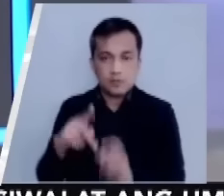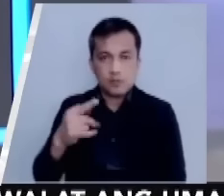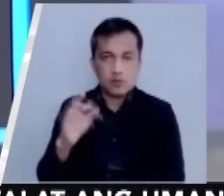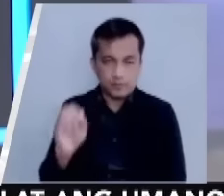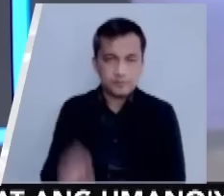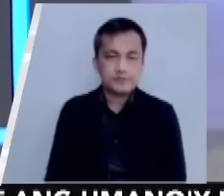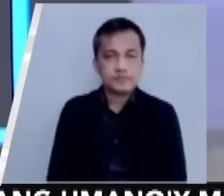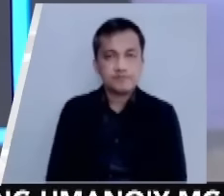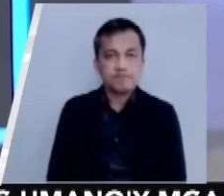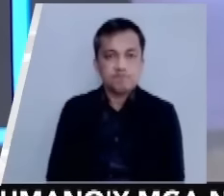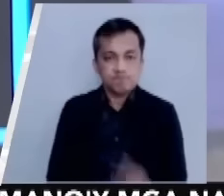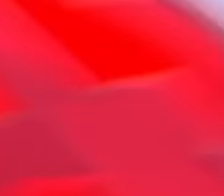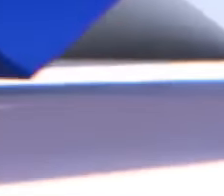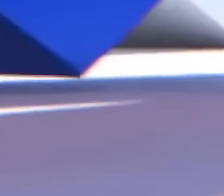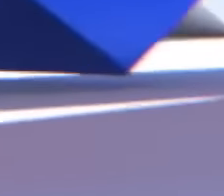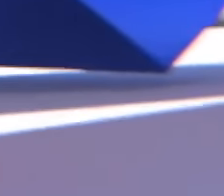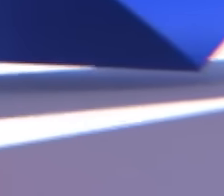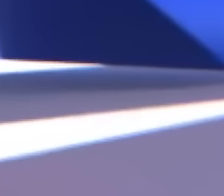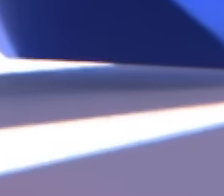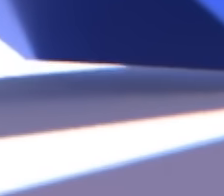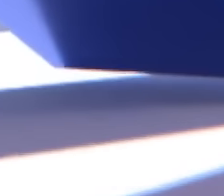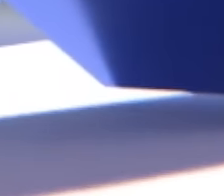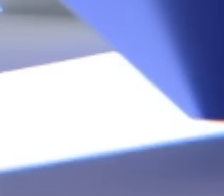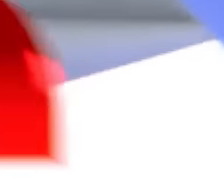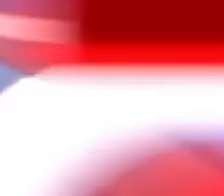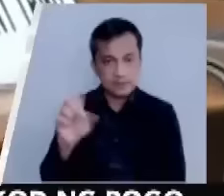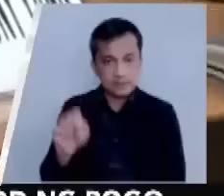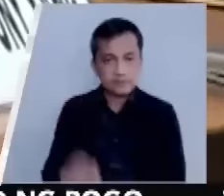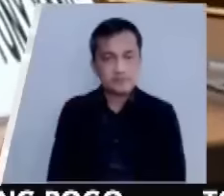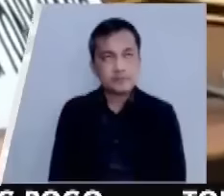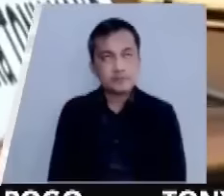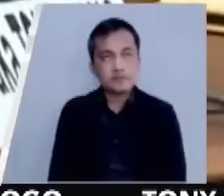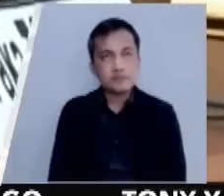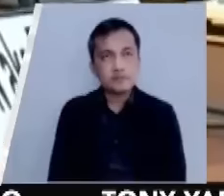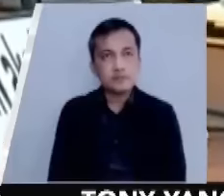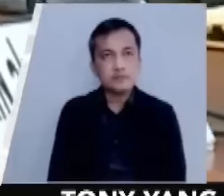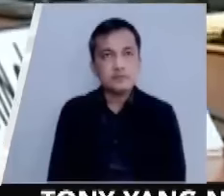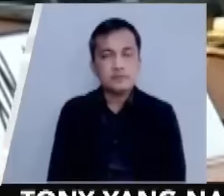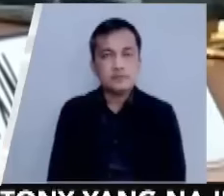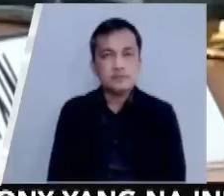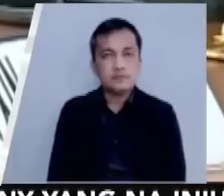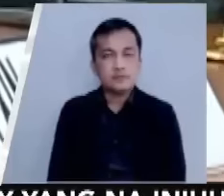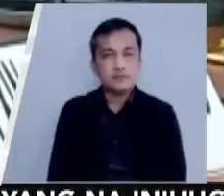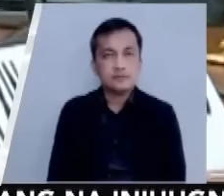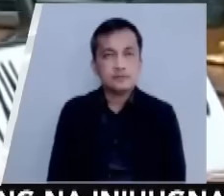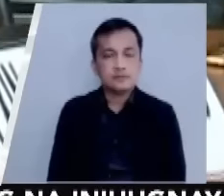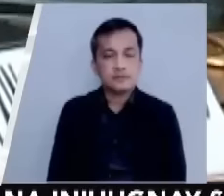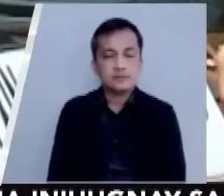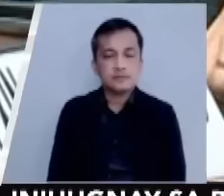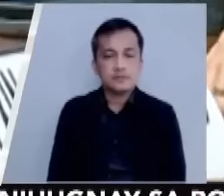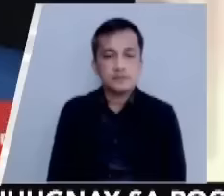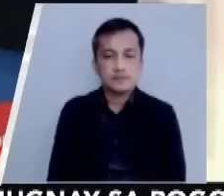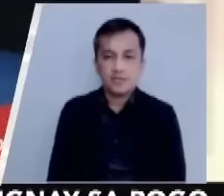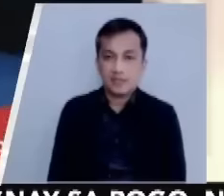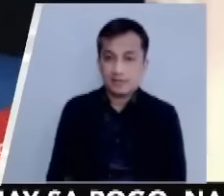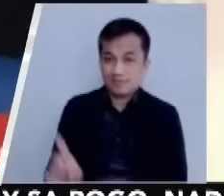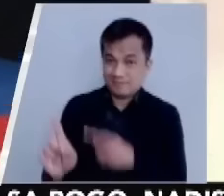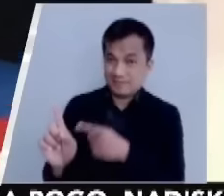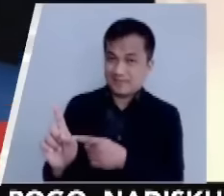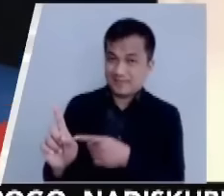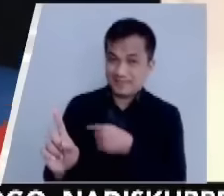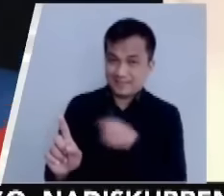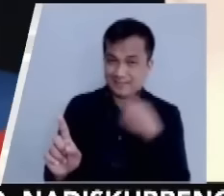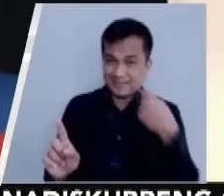Nakatutok si Mav Gonzalez. Isa siyang Chinese national pero may Philippine